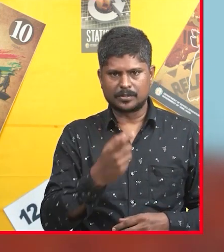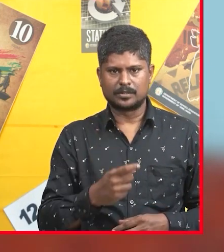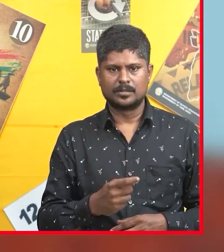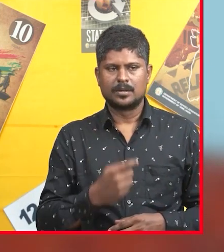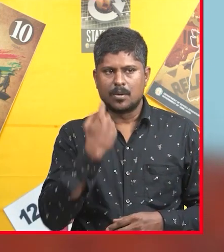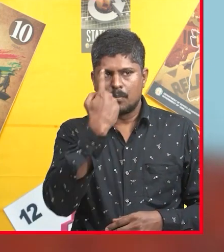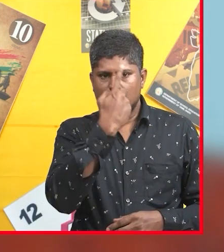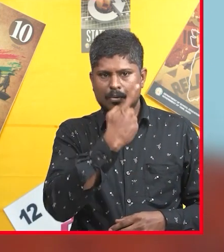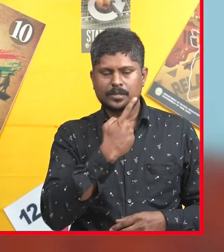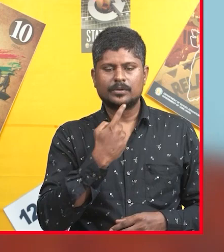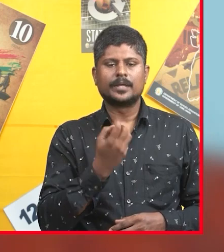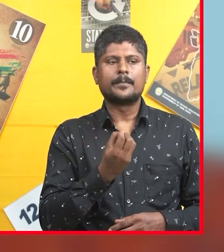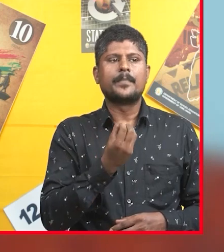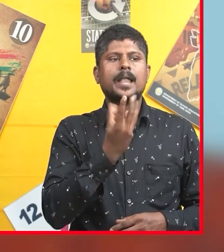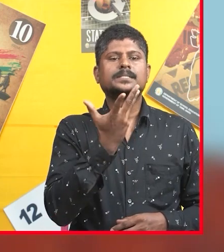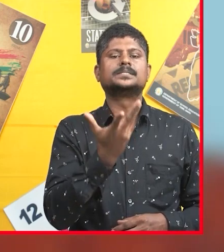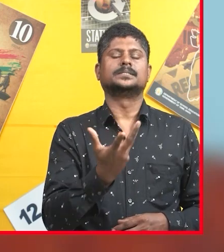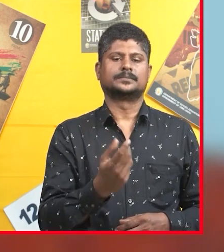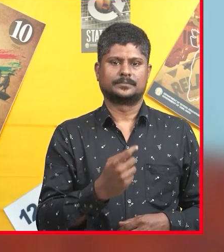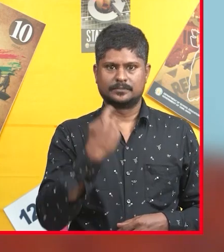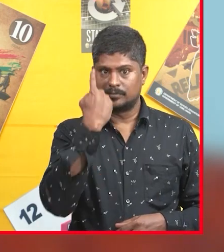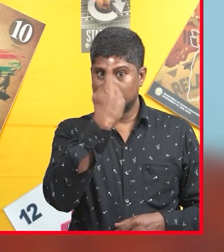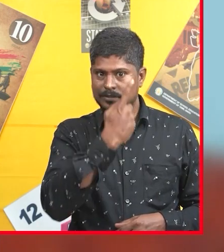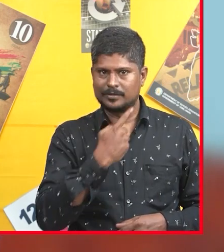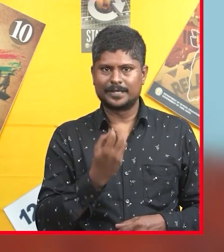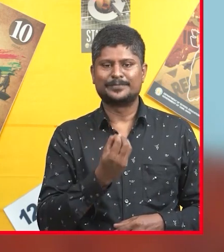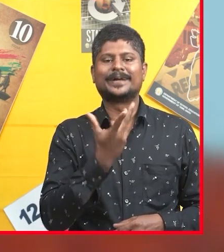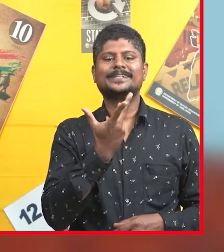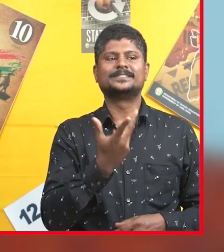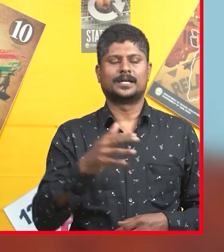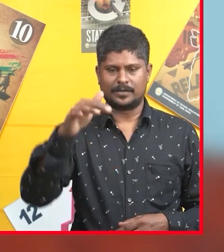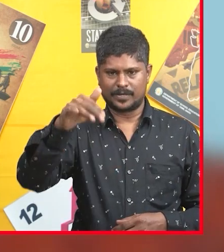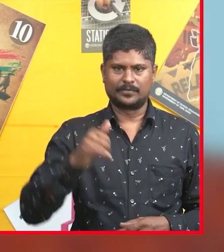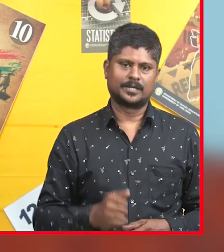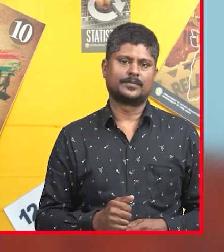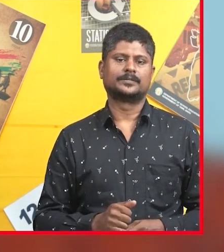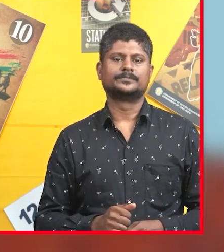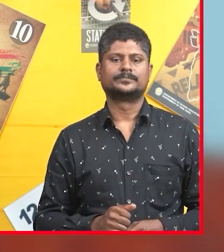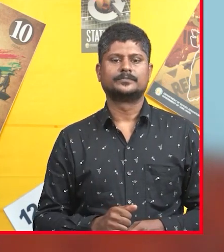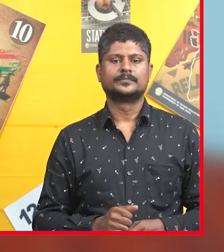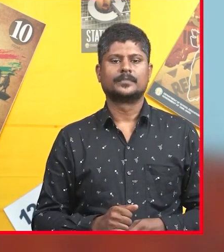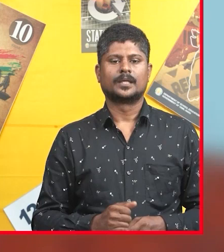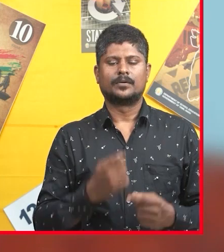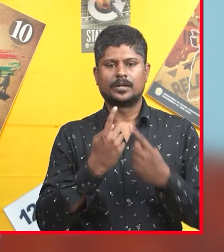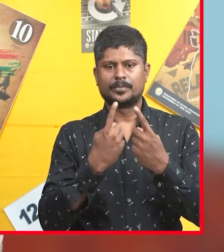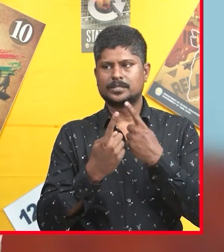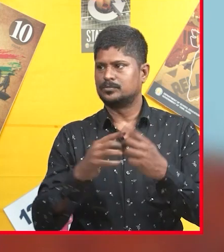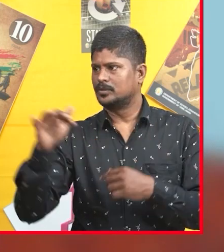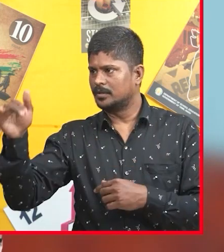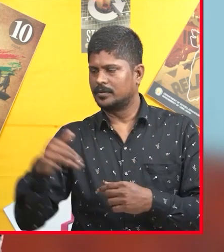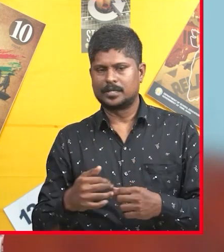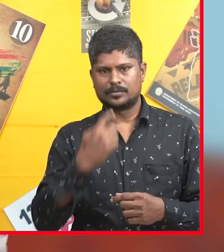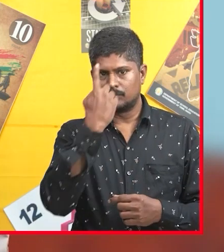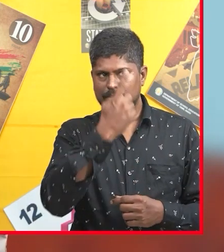முக மலர்ச்சியோட அவங்கள வரவேற்கணும், சரிங்களா? நம்ம வீட்டுக்கு வரக்கூடிய விருந்தினரை முக